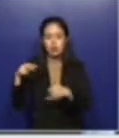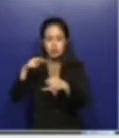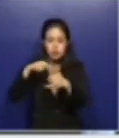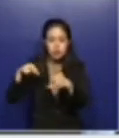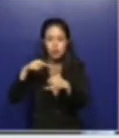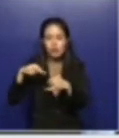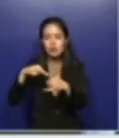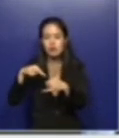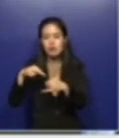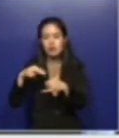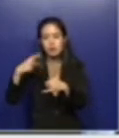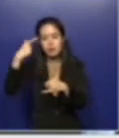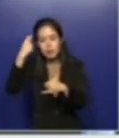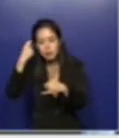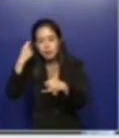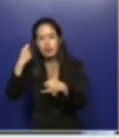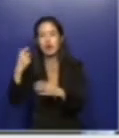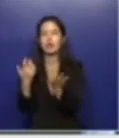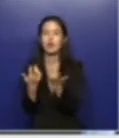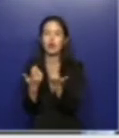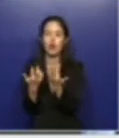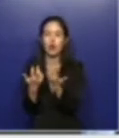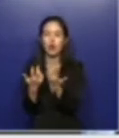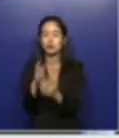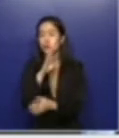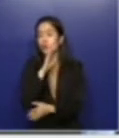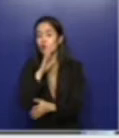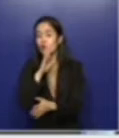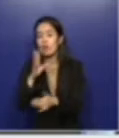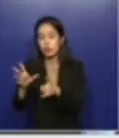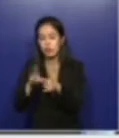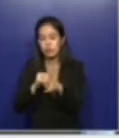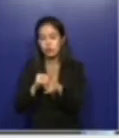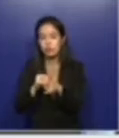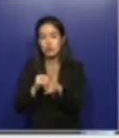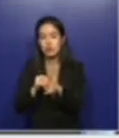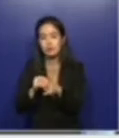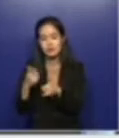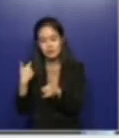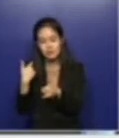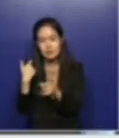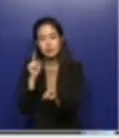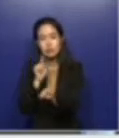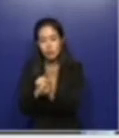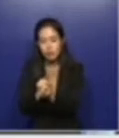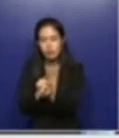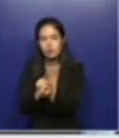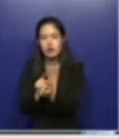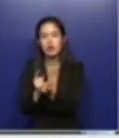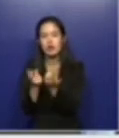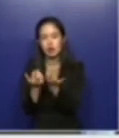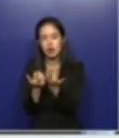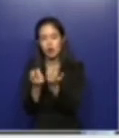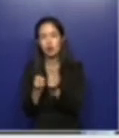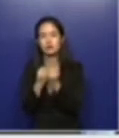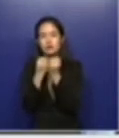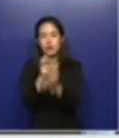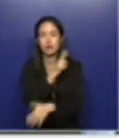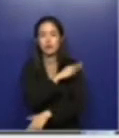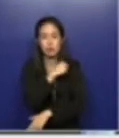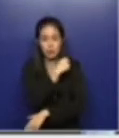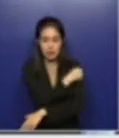าลกักกันเลยเมื่อเจอส่งโรงพยาบาลได้ทันทีเลยแต่ลูกสาวท่านทูตกว่าจะไปโรงพยาบาล